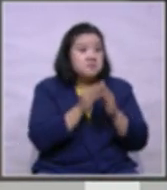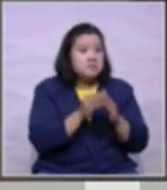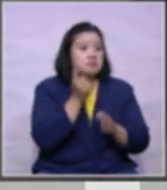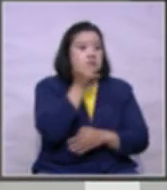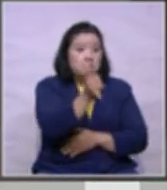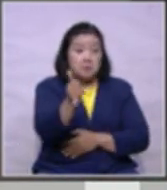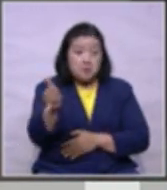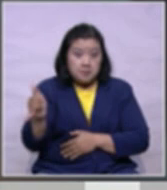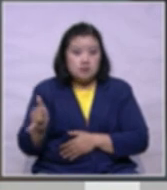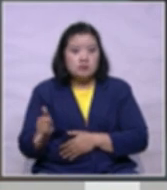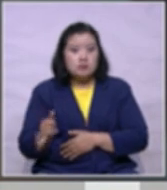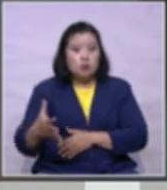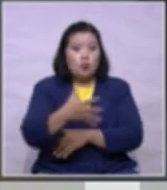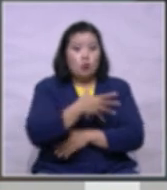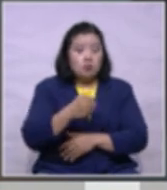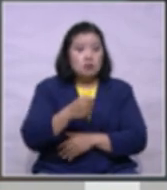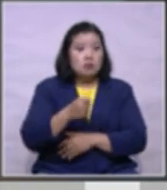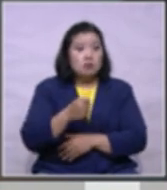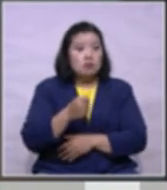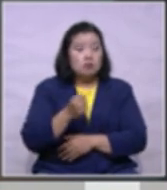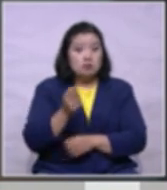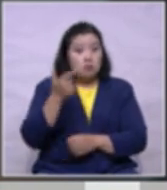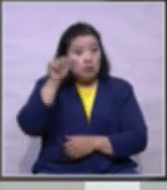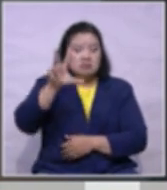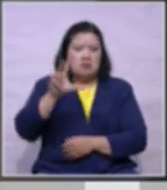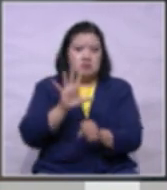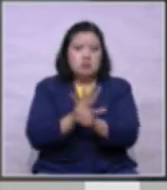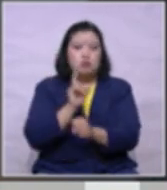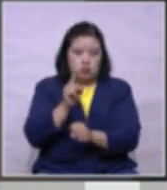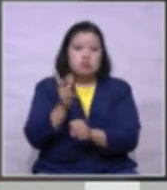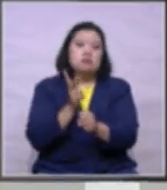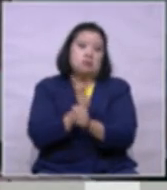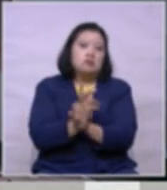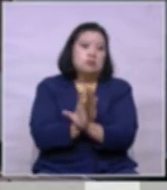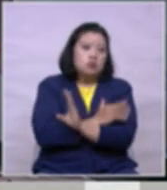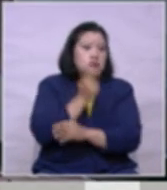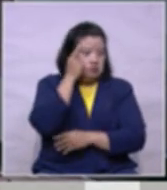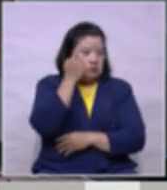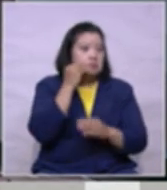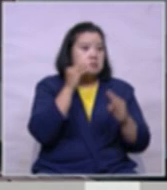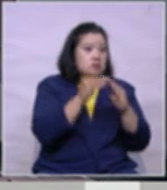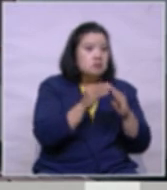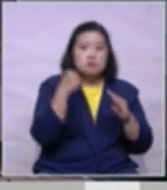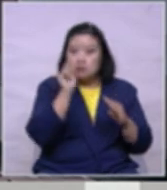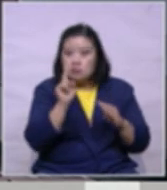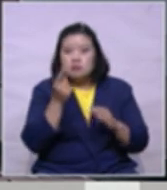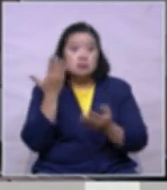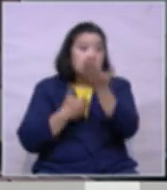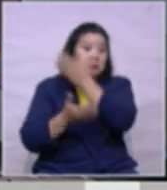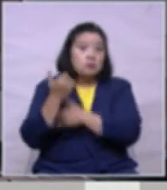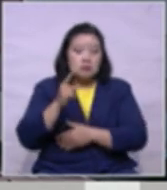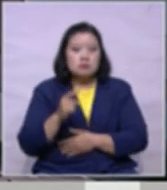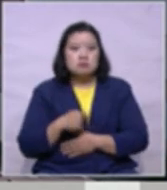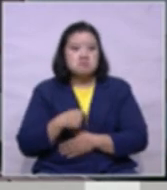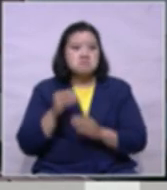ช่เตรียมการแค่3วันมันเตรียมมานานแล้ว อันนี้ก็รู้กันอยู ่ฮะอันนี้ก็รู้กันอยู่ปัญหาคือความจริงเรื่องพวกนี้มันไม่เคยถูกเปิดเผยเลยเพรา